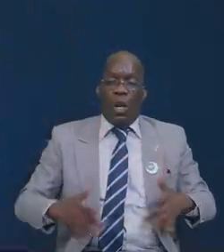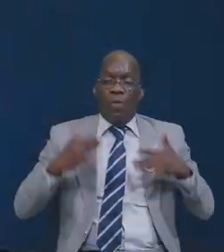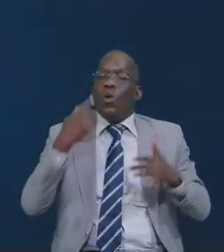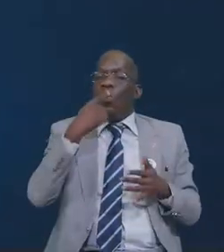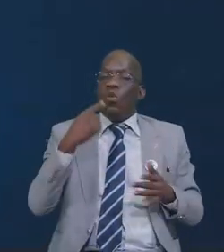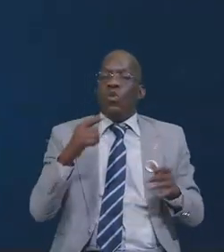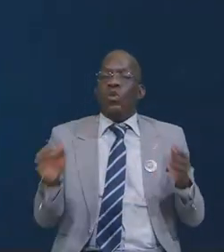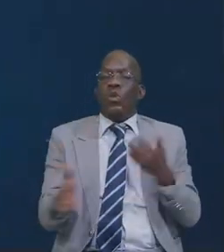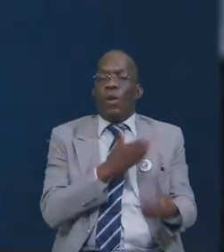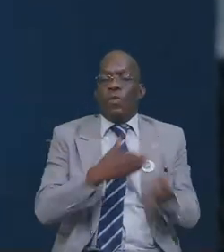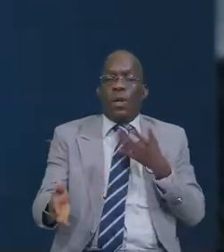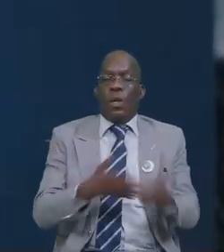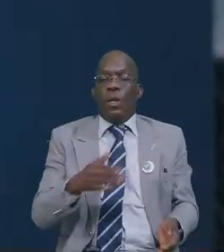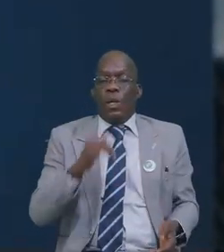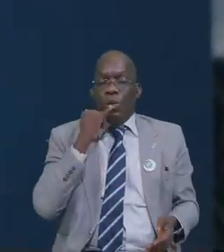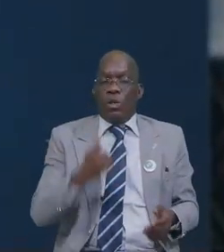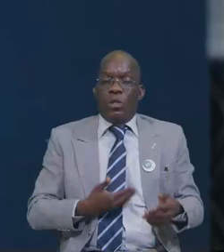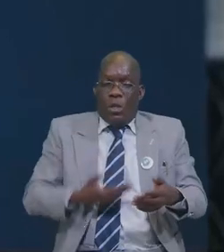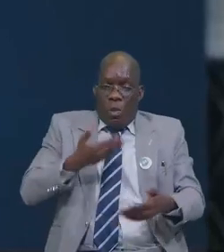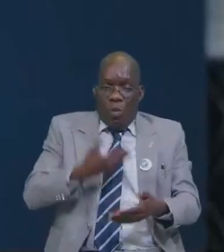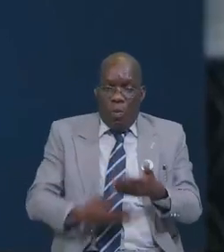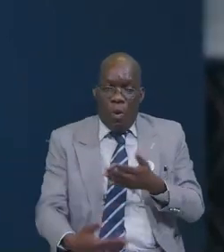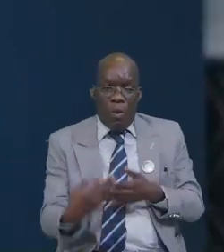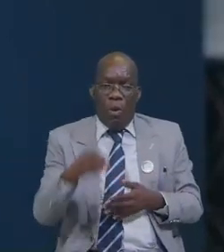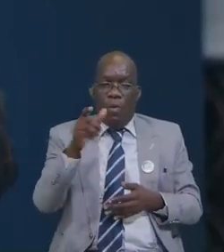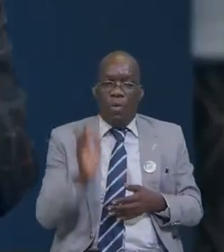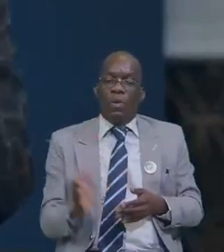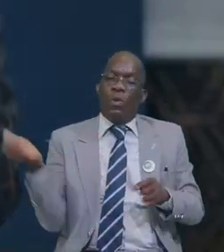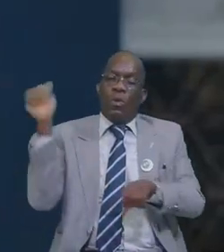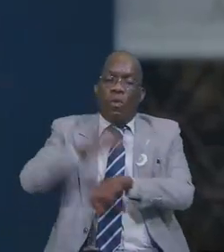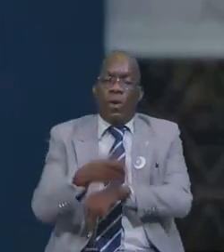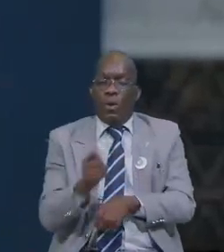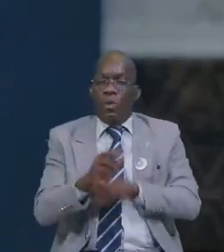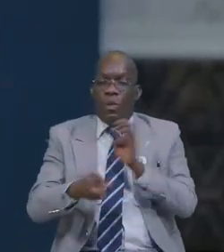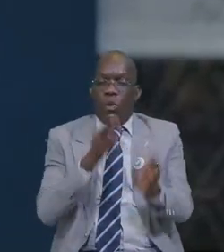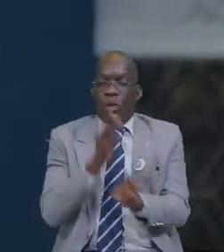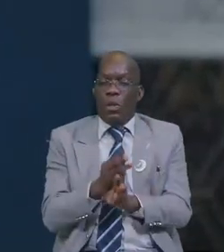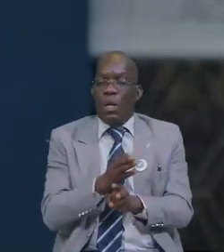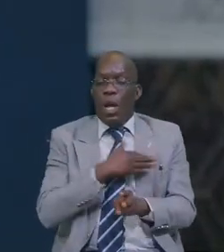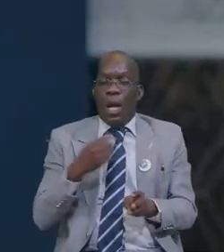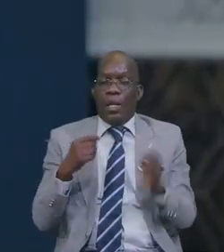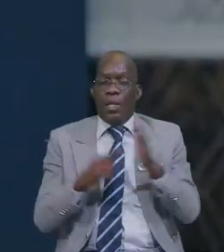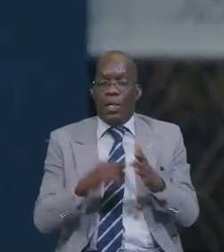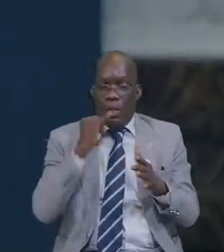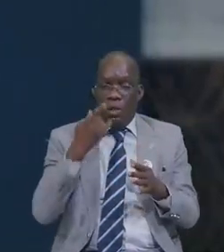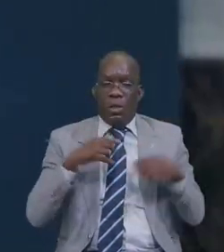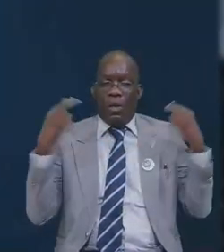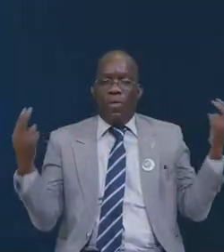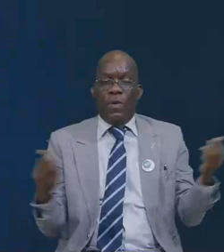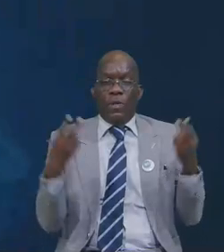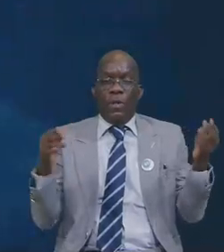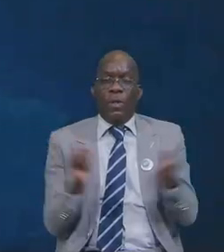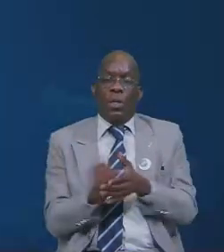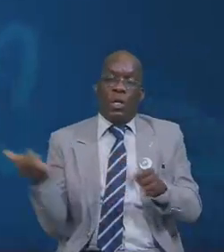quiconque est né de Dieu, triomphe du monde. Et la victoire